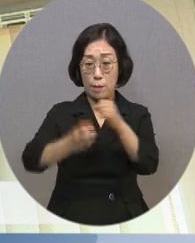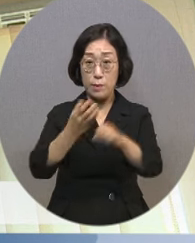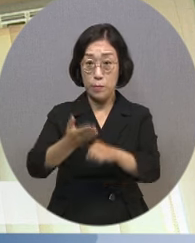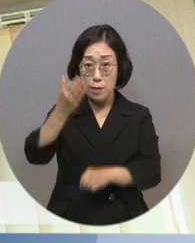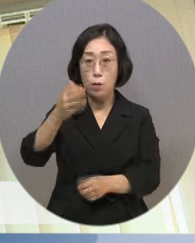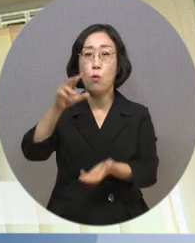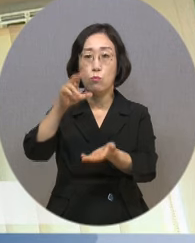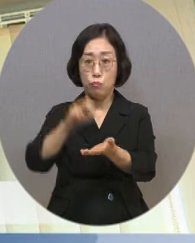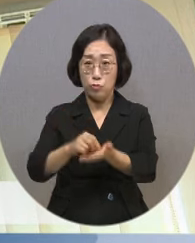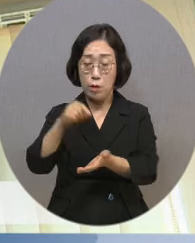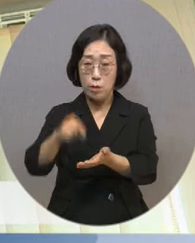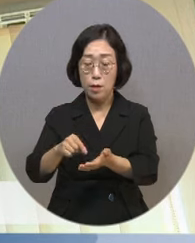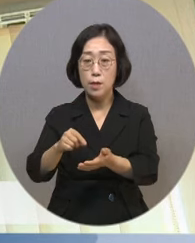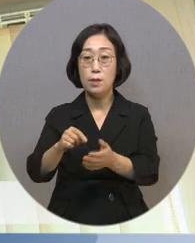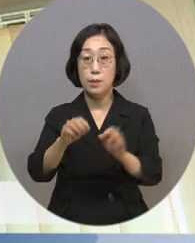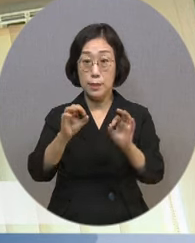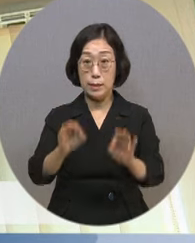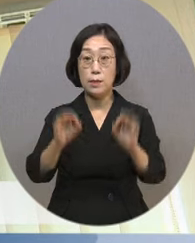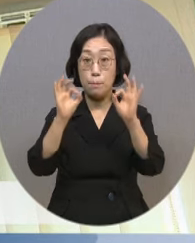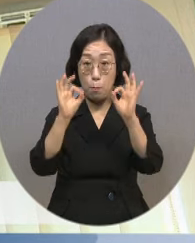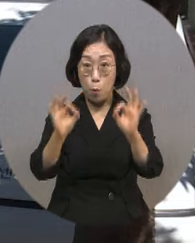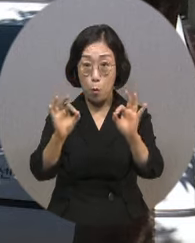문제 바로 만나보시죠.